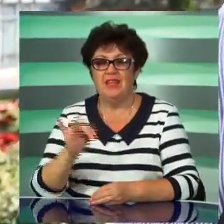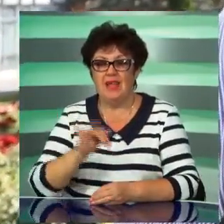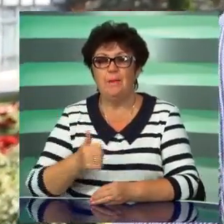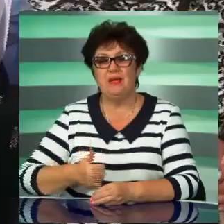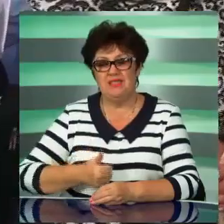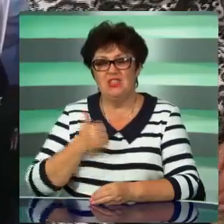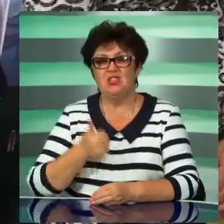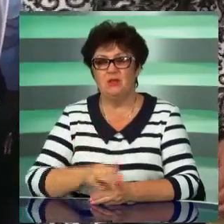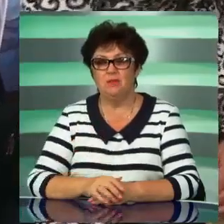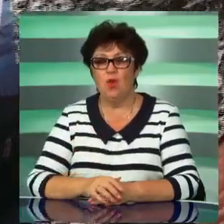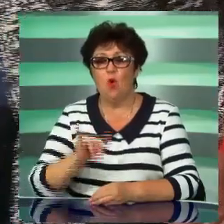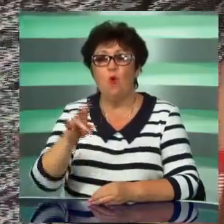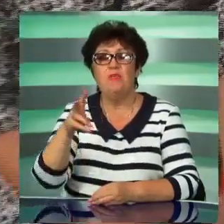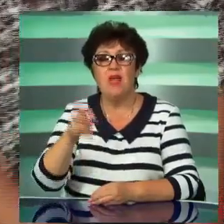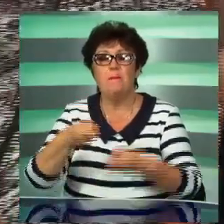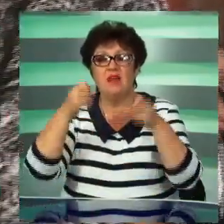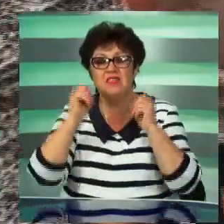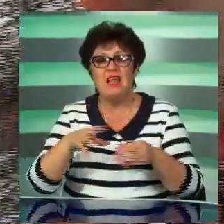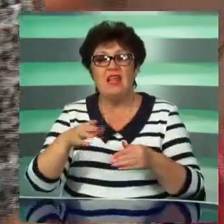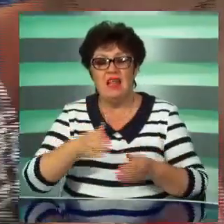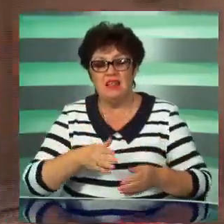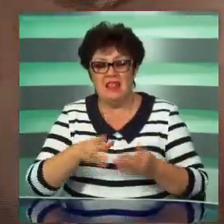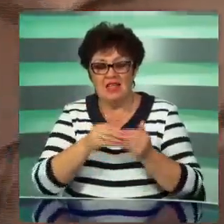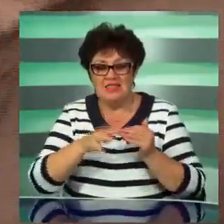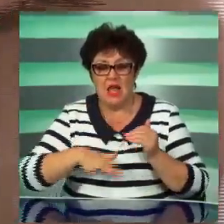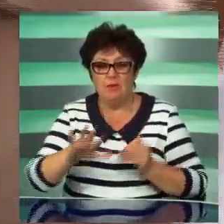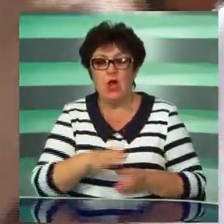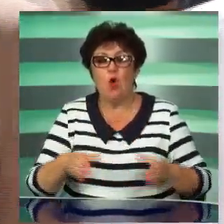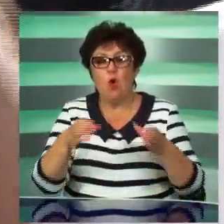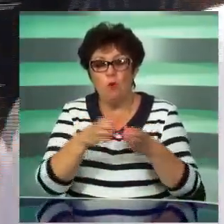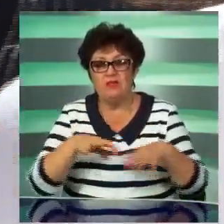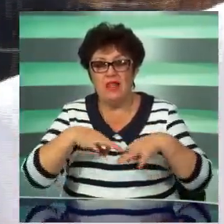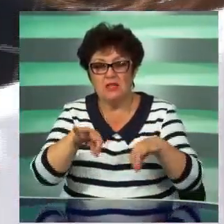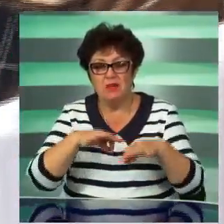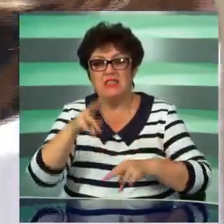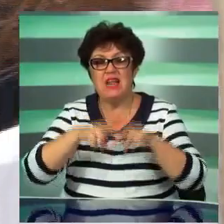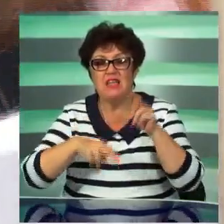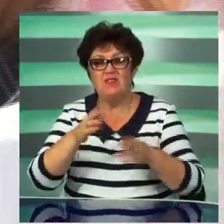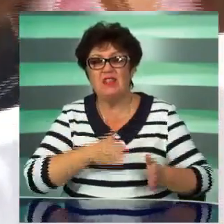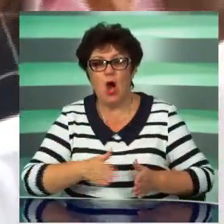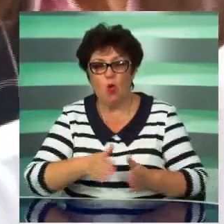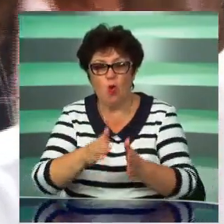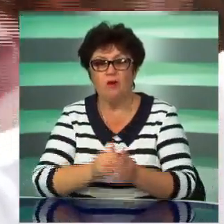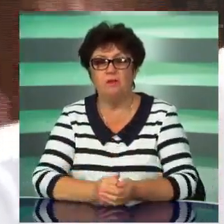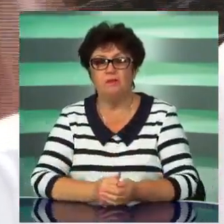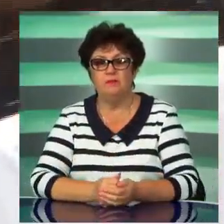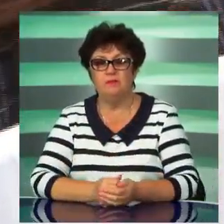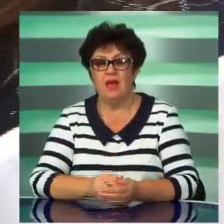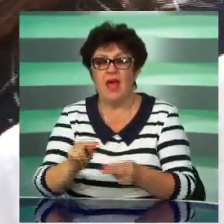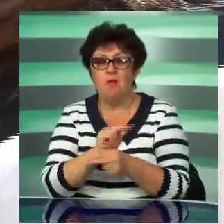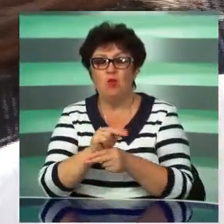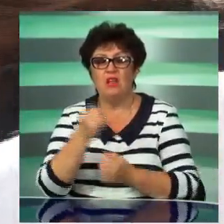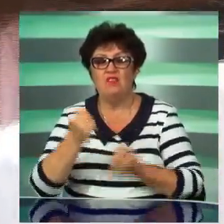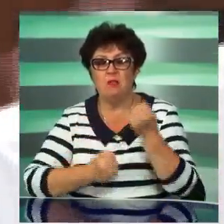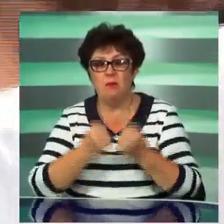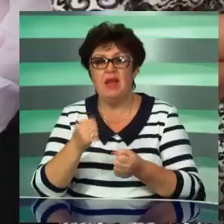престижно, можно сказать. У меня профессия наземно-транспортные технологические комплексы, строительство дорог, ремонт